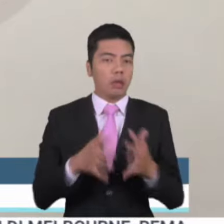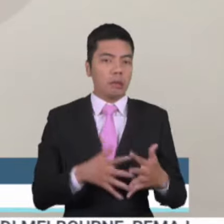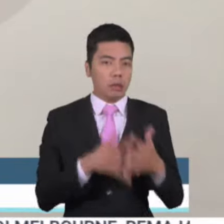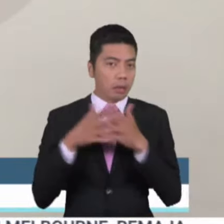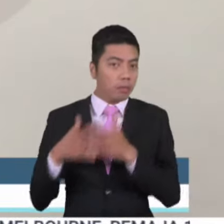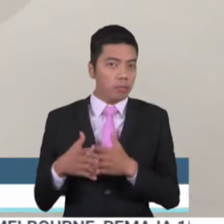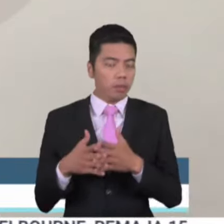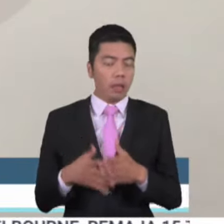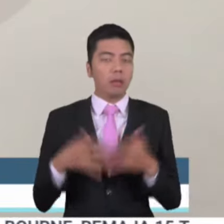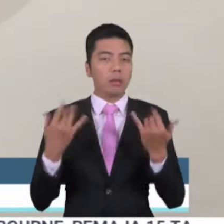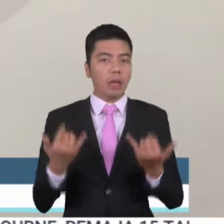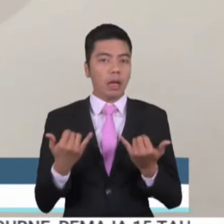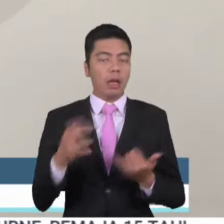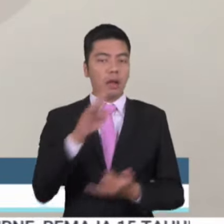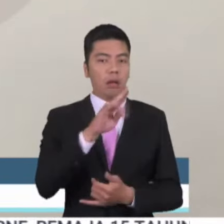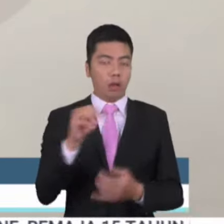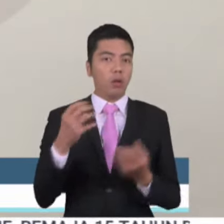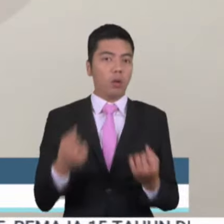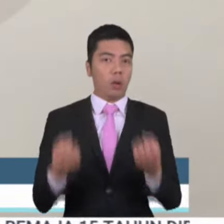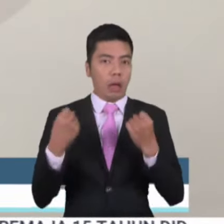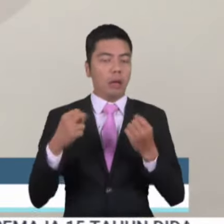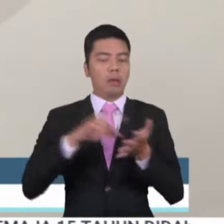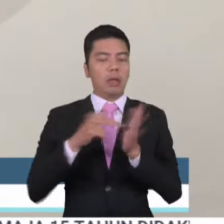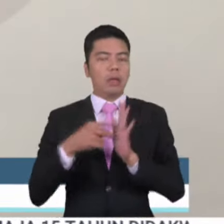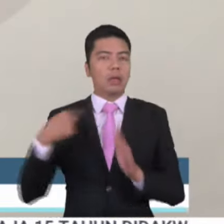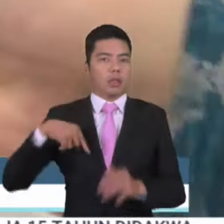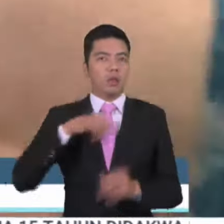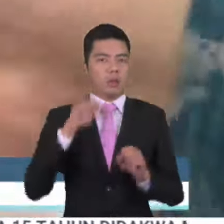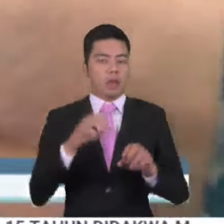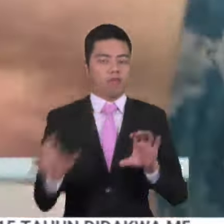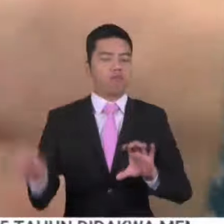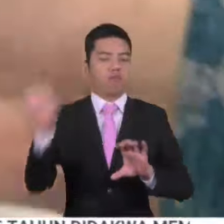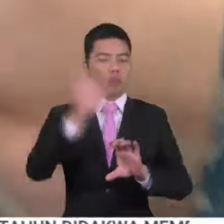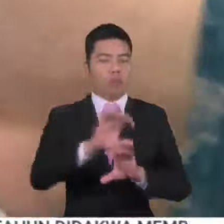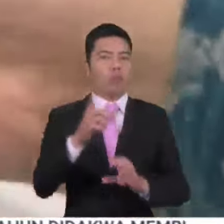sedang mengukuh, so kita boleh ambil peluang untuk tambah pelaburan tu.